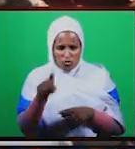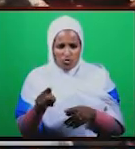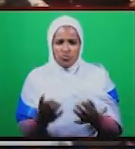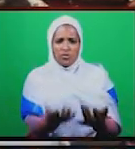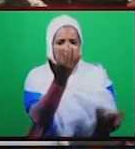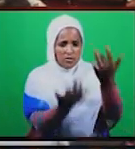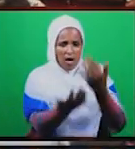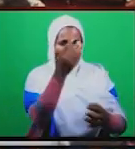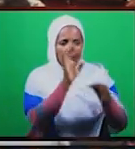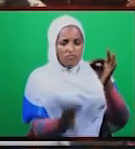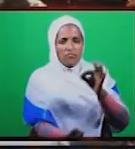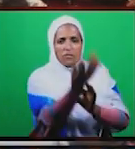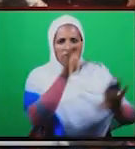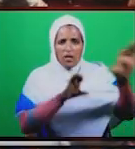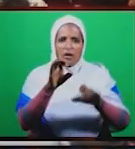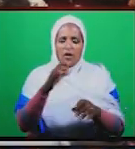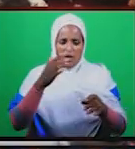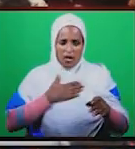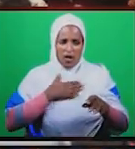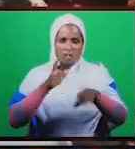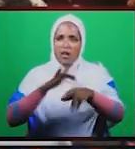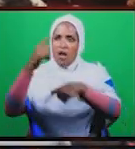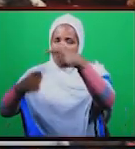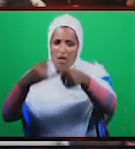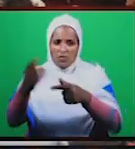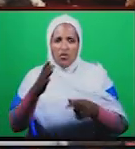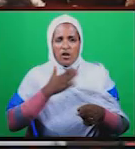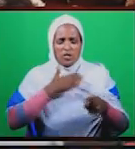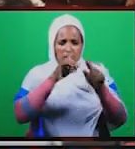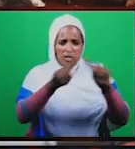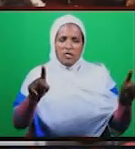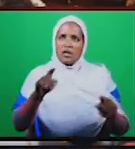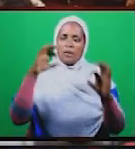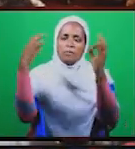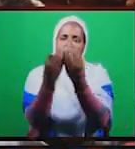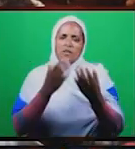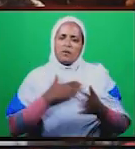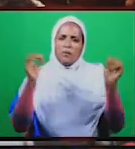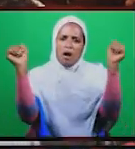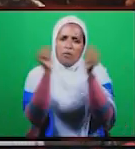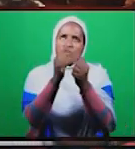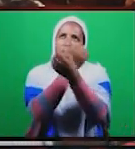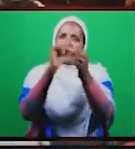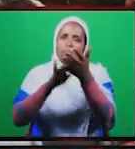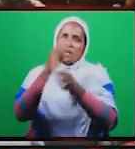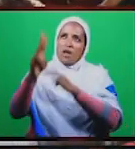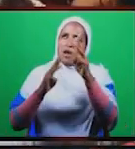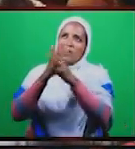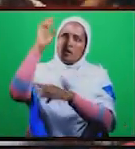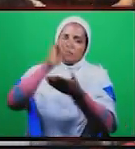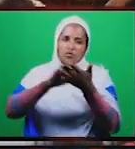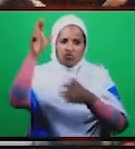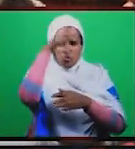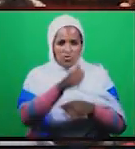እሱ እሳት ሲለቀቅበት ከእኔ ላይ ሄደው፣ እኔን ግን ከነ ቤተሰቤ ያዳነኝ